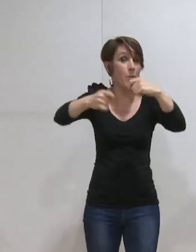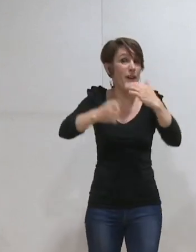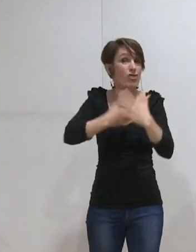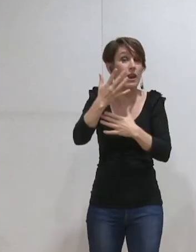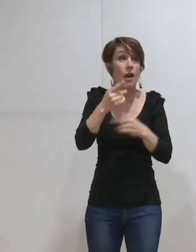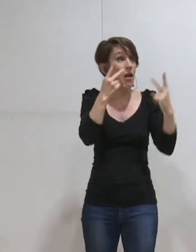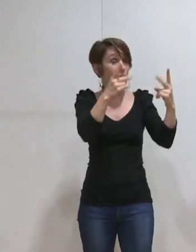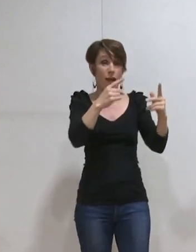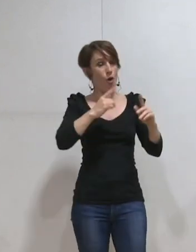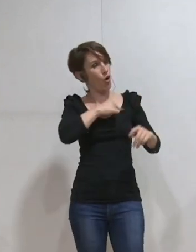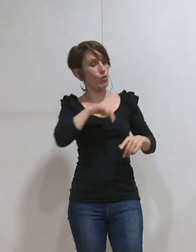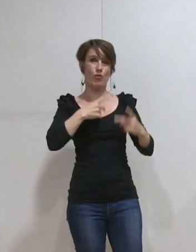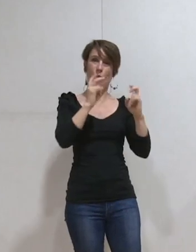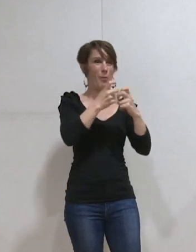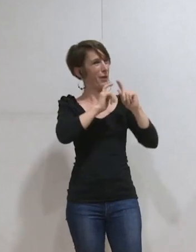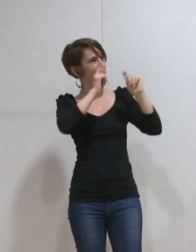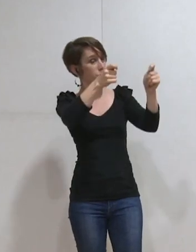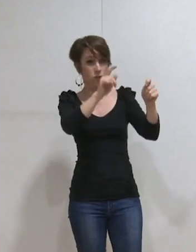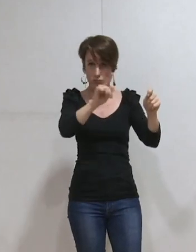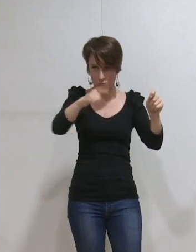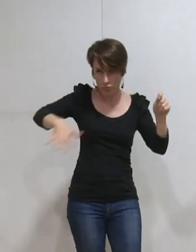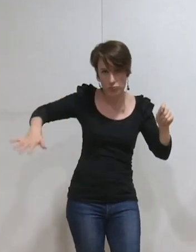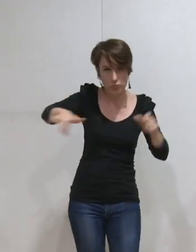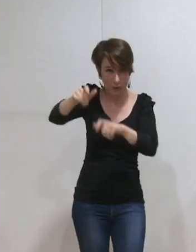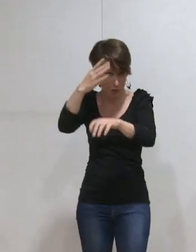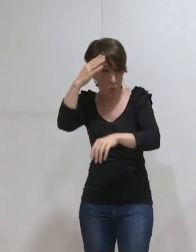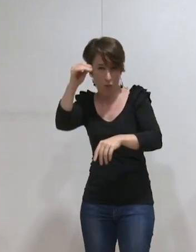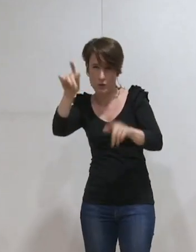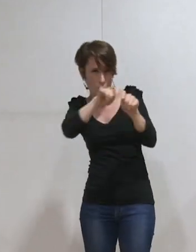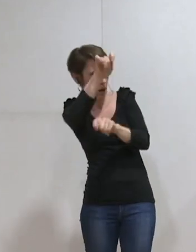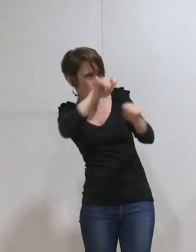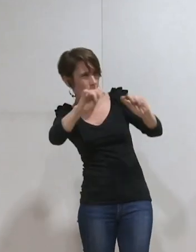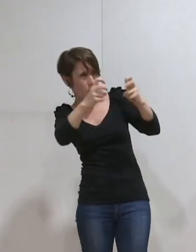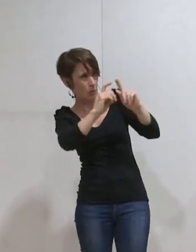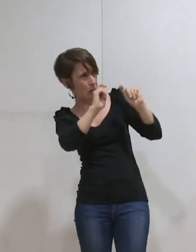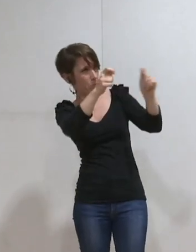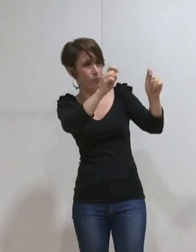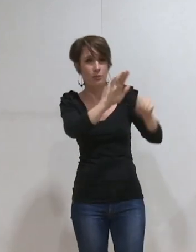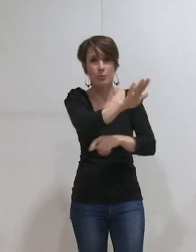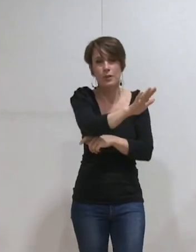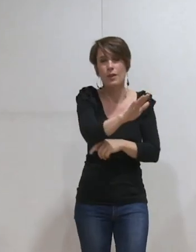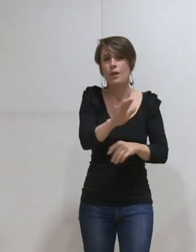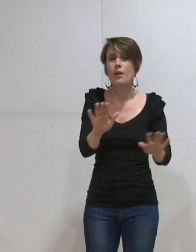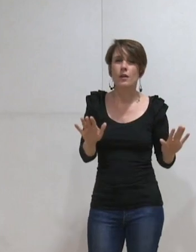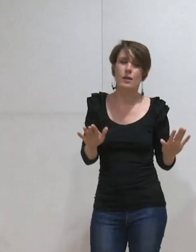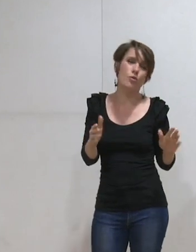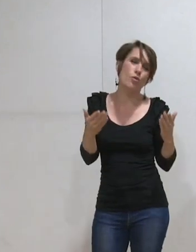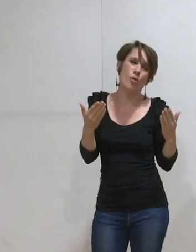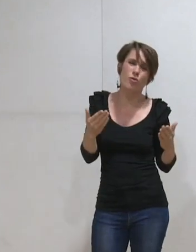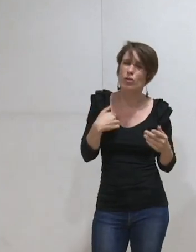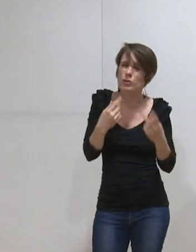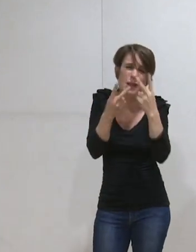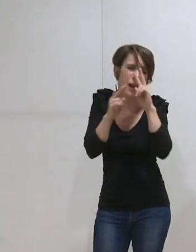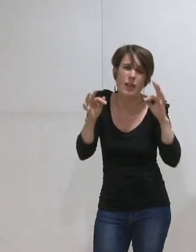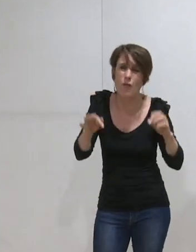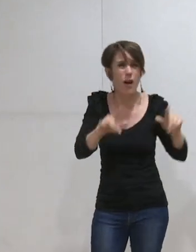les les gens qui dont c'est le métier de connaître ce marché de l'art et la question n'est pas aujourd'hui de savoir si ça nous plaît ça nous plaît pas